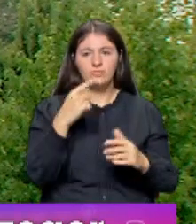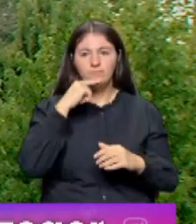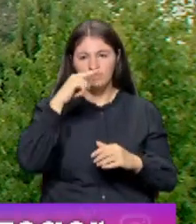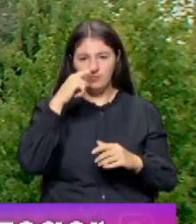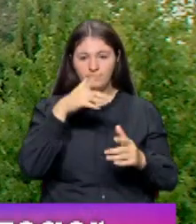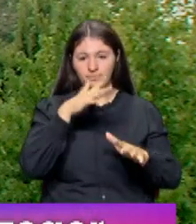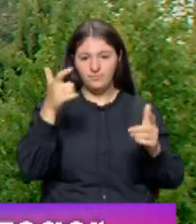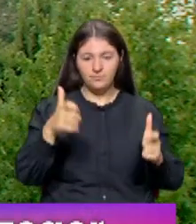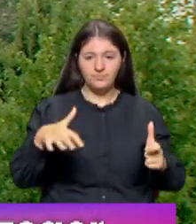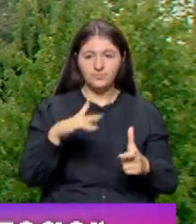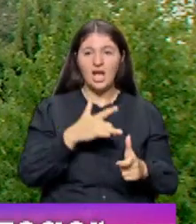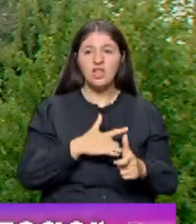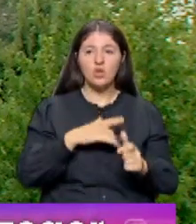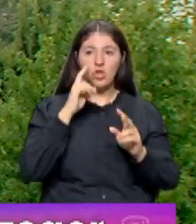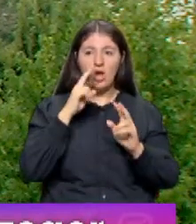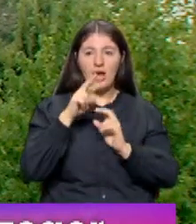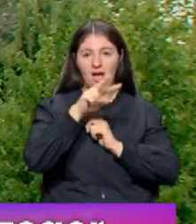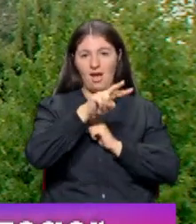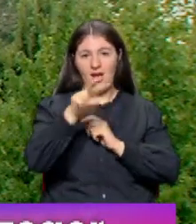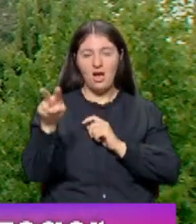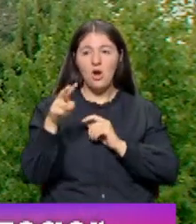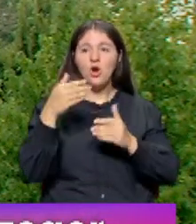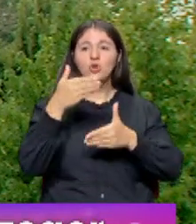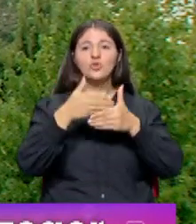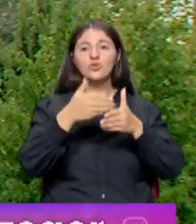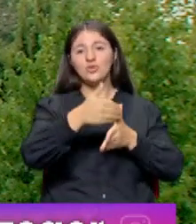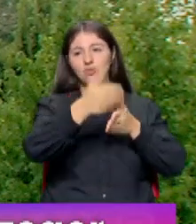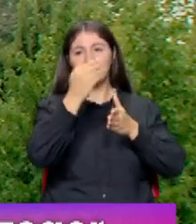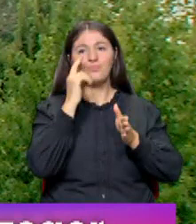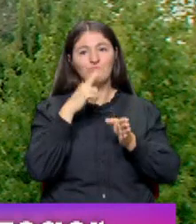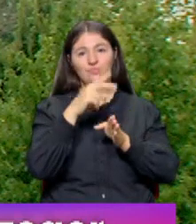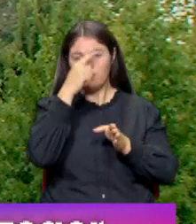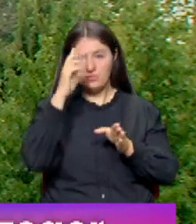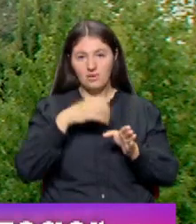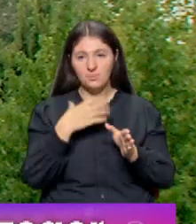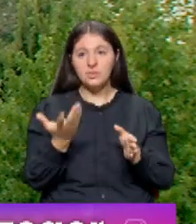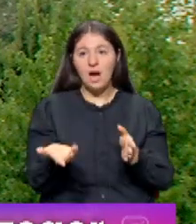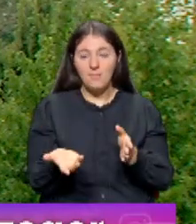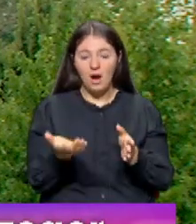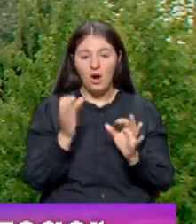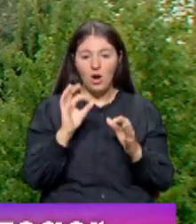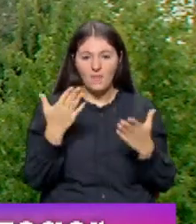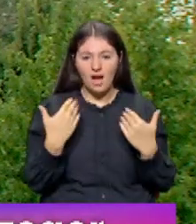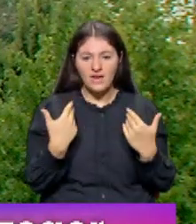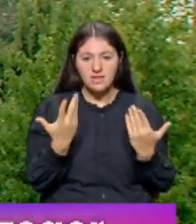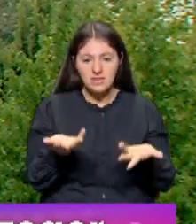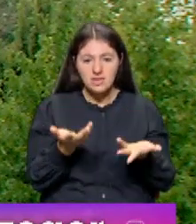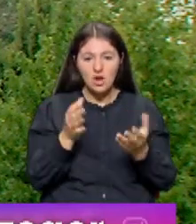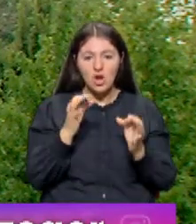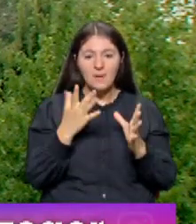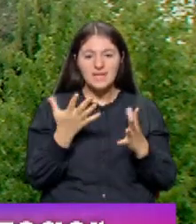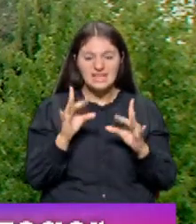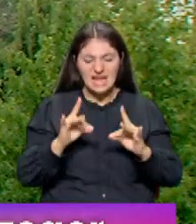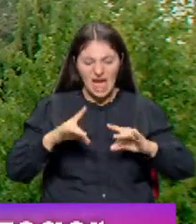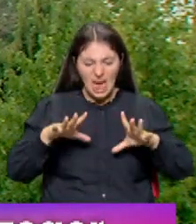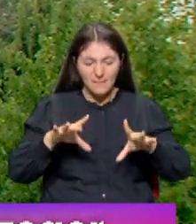Zeytinburnu sahilden anadolu yakasına doğru surlara doğru Bakma şansına sahip oluyoruz ama öyle bir hava ki öyle